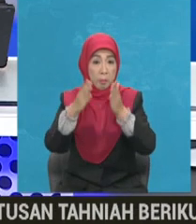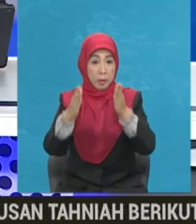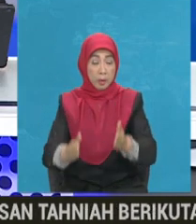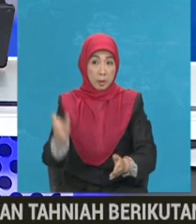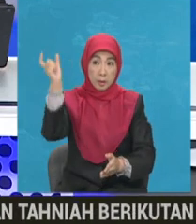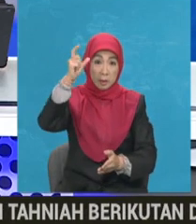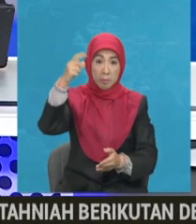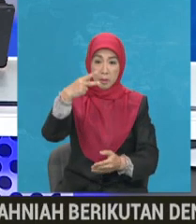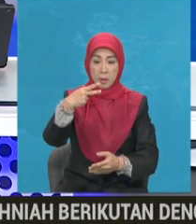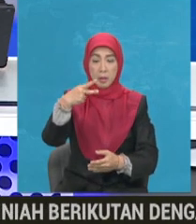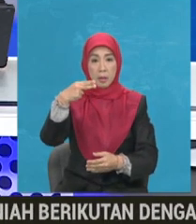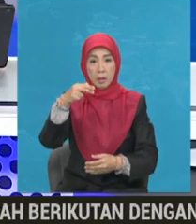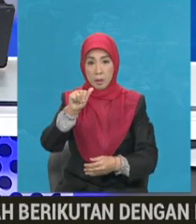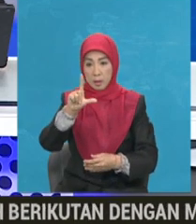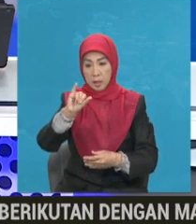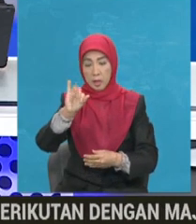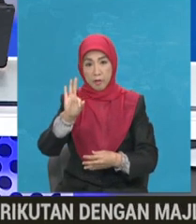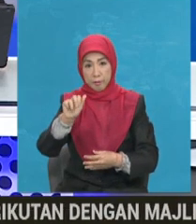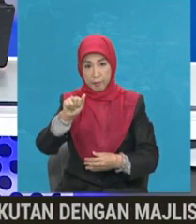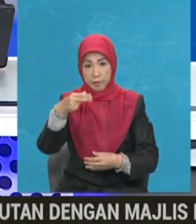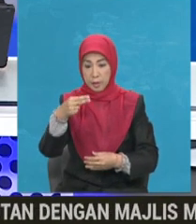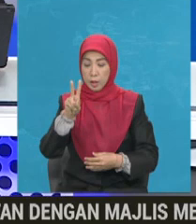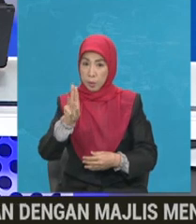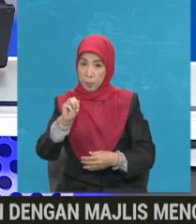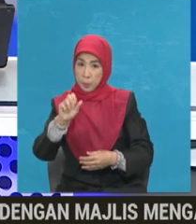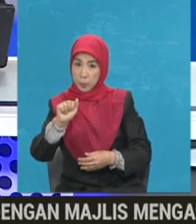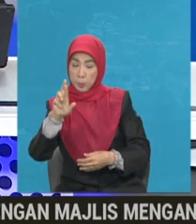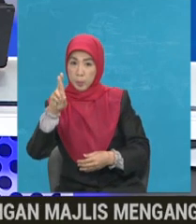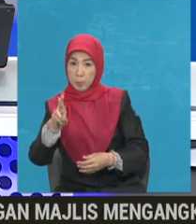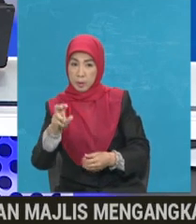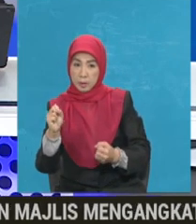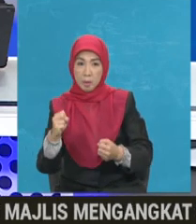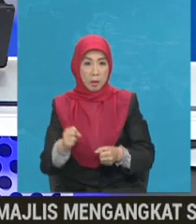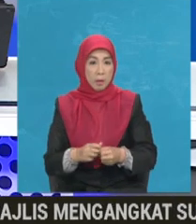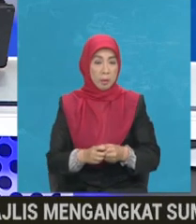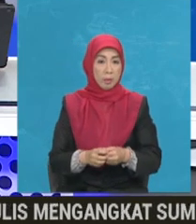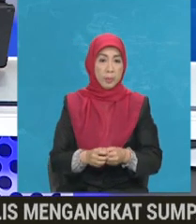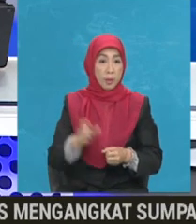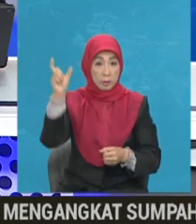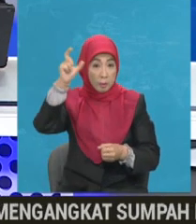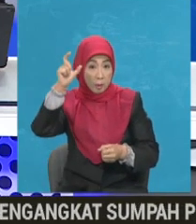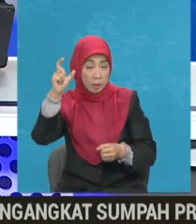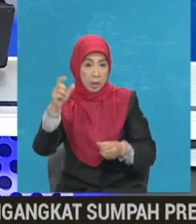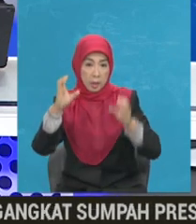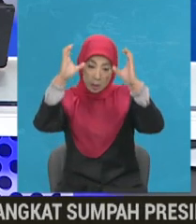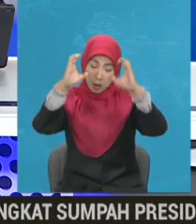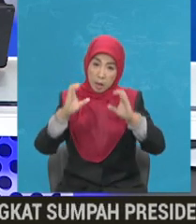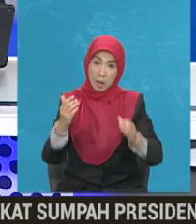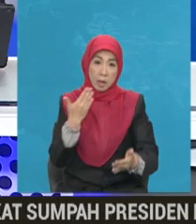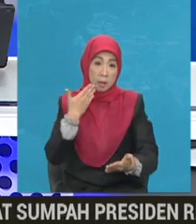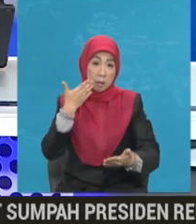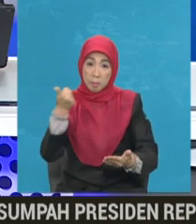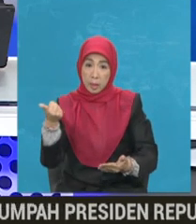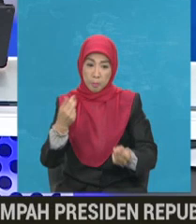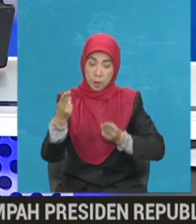Khalifah Umar bin Abdul Aziz dan kerjaan memerangi isu kemiskinan serta mengenal pasti kayak terbaik menguruskan